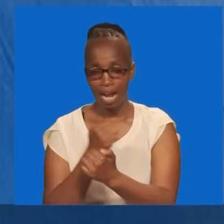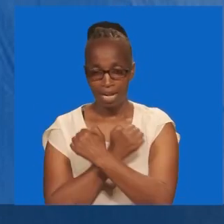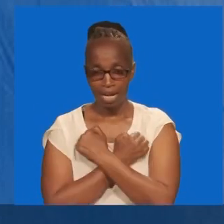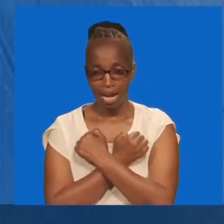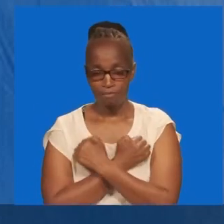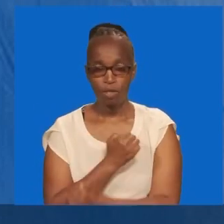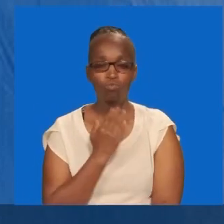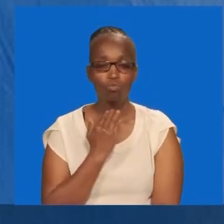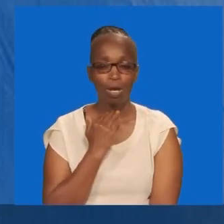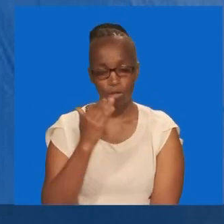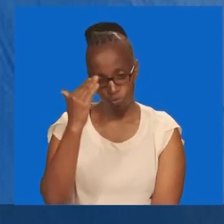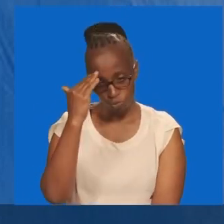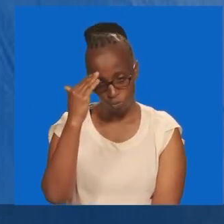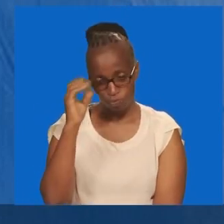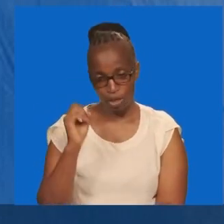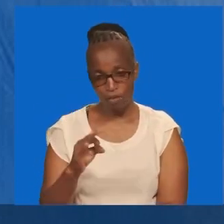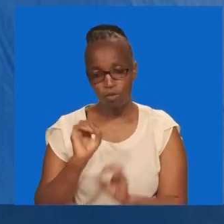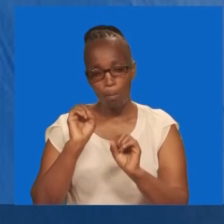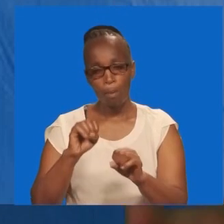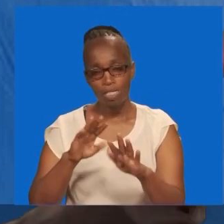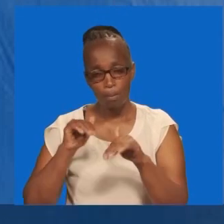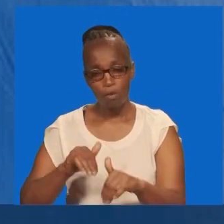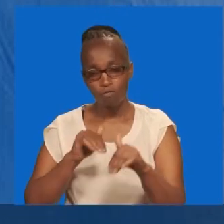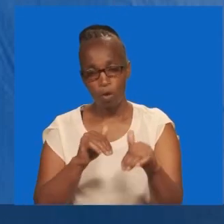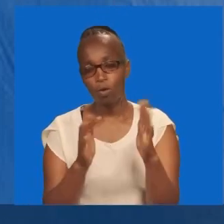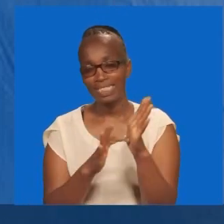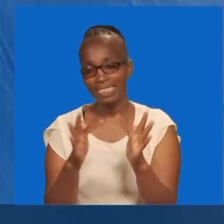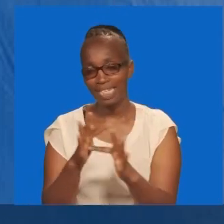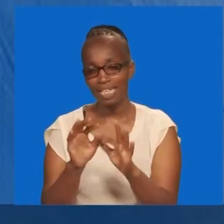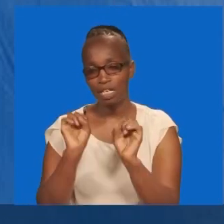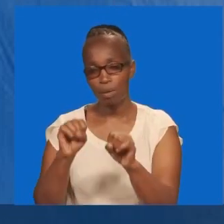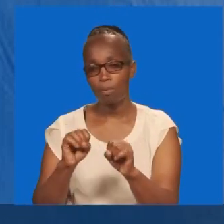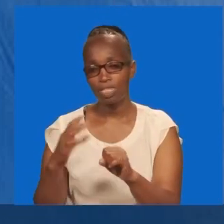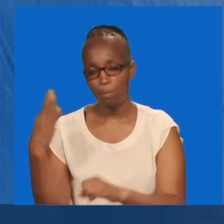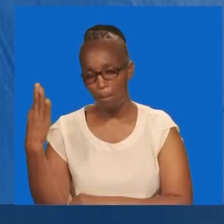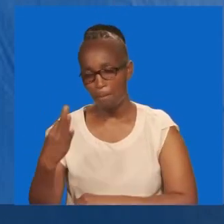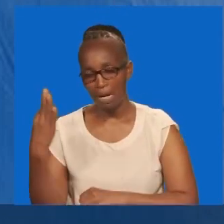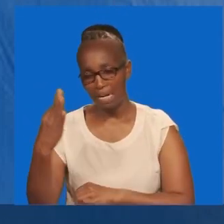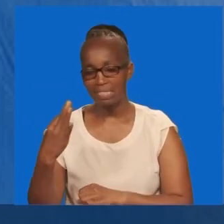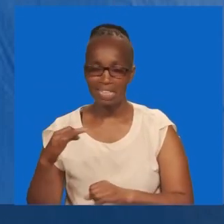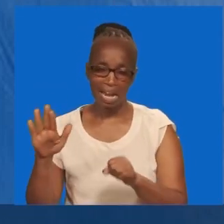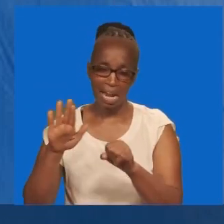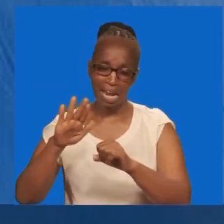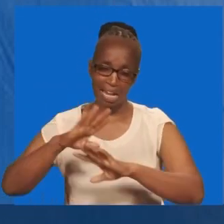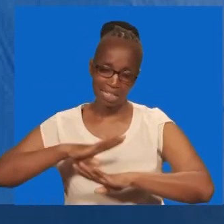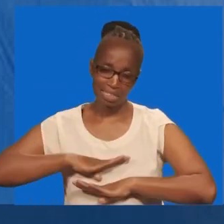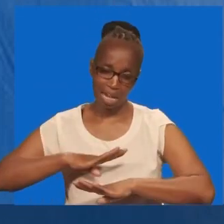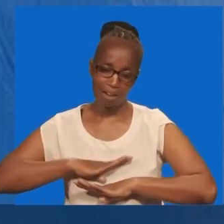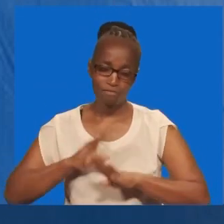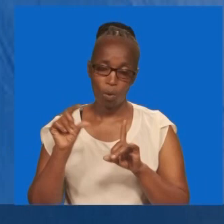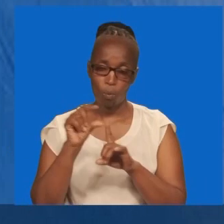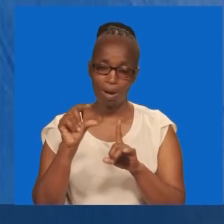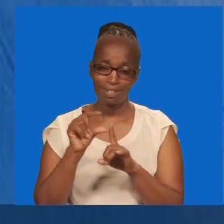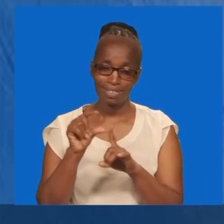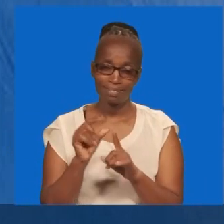huenda wengine wataweza kumfuata Kristo na nitakuwa pia nimehubiri ujumbe wa kutosha.